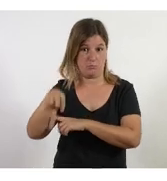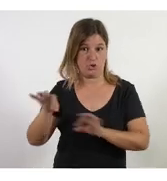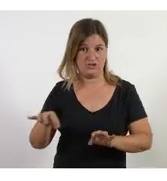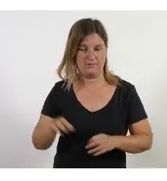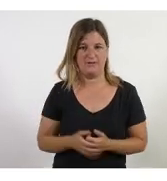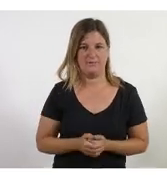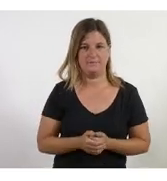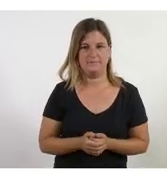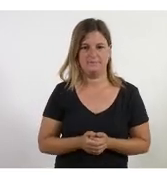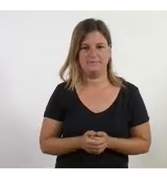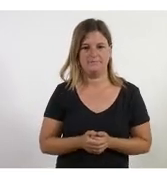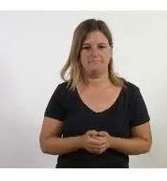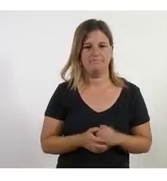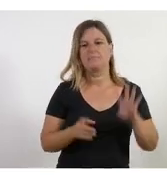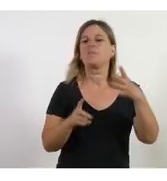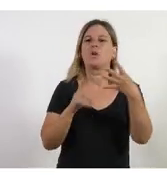Quart,